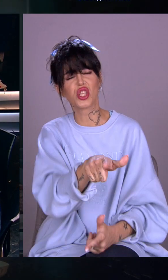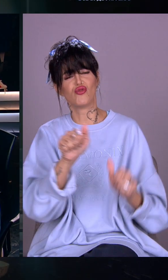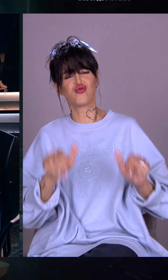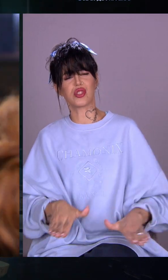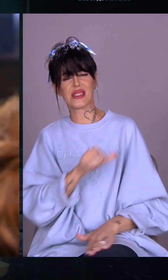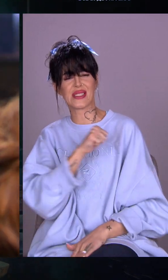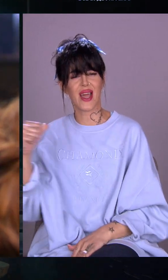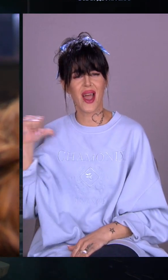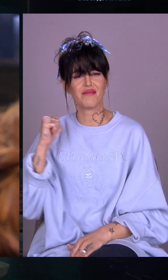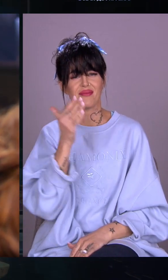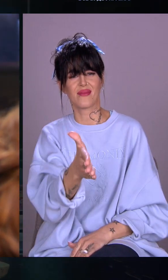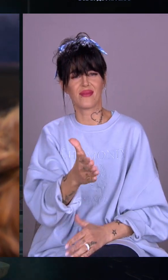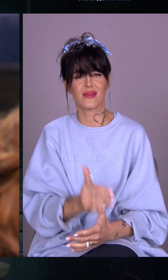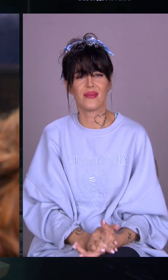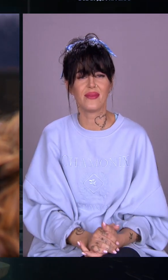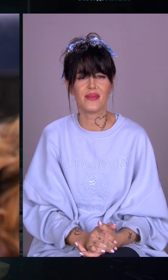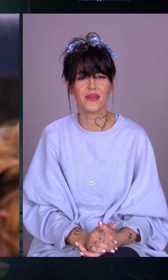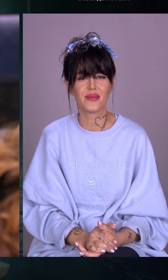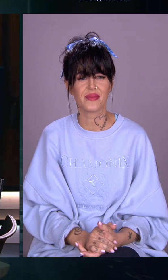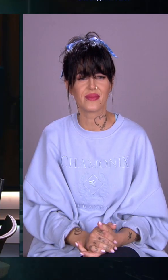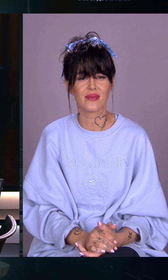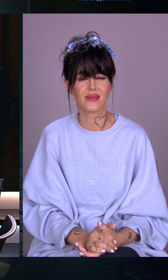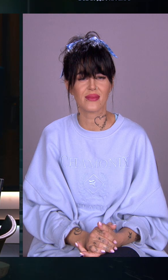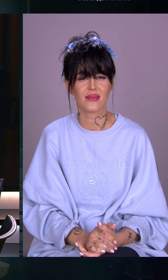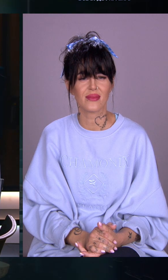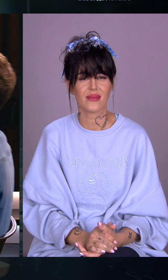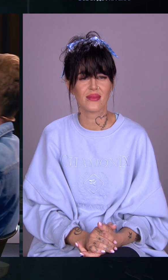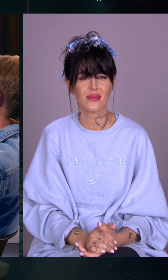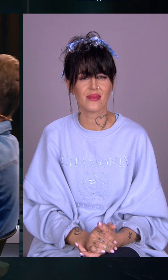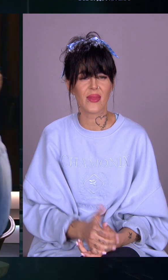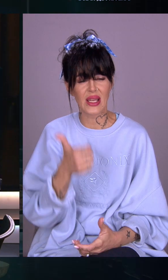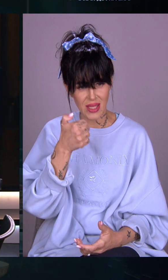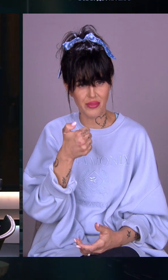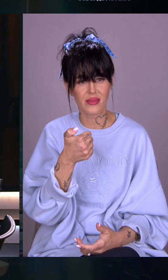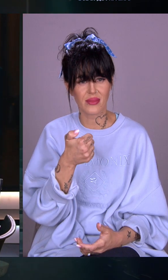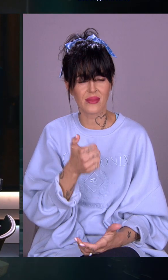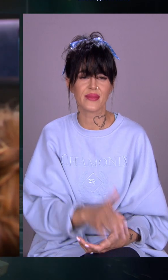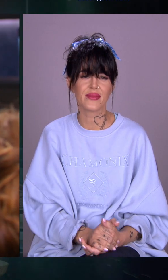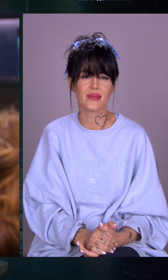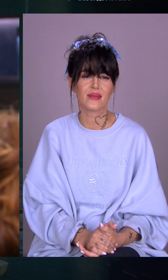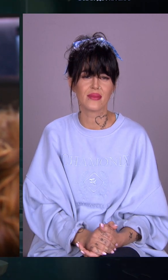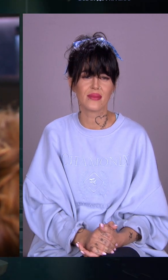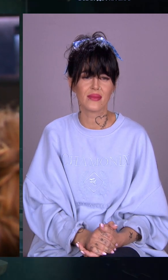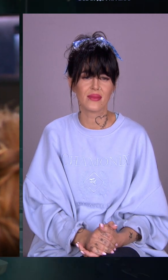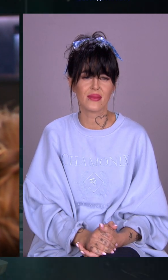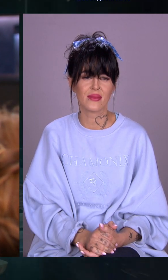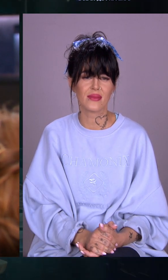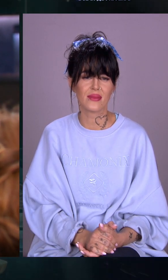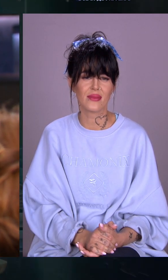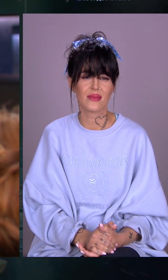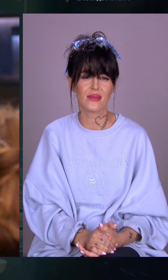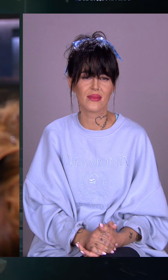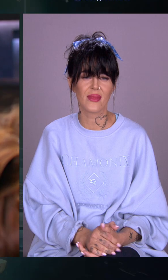Ну давай, в тебе є жеболовка, але як я думаю, що б ти дав людині, яка... Запальничка. Ви відповідаєте, запальничка, а